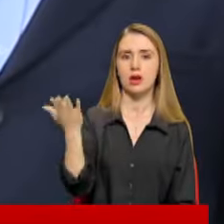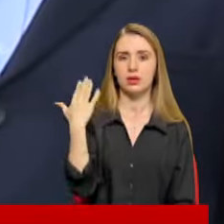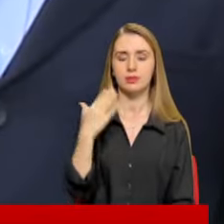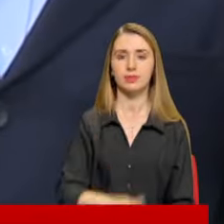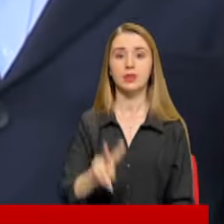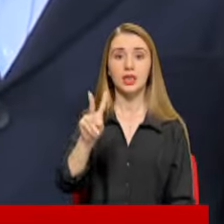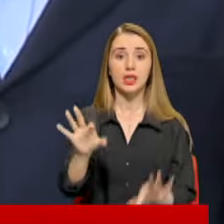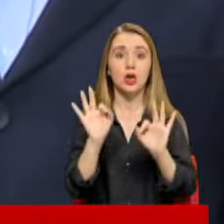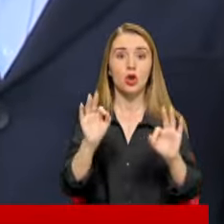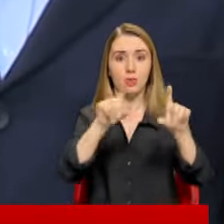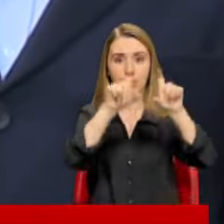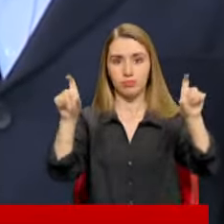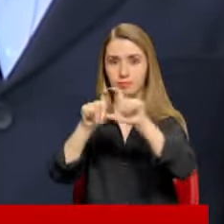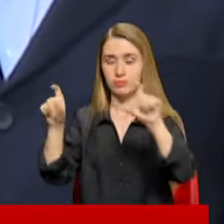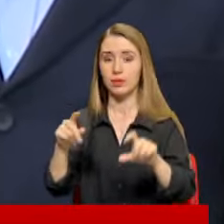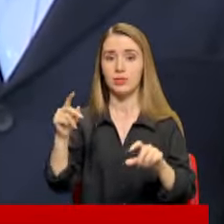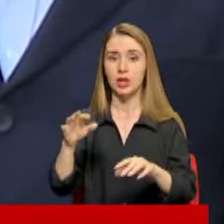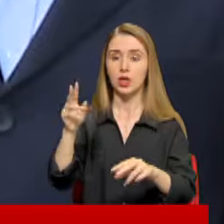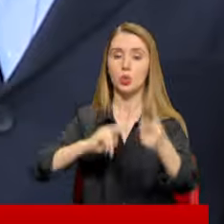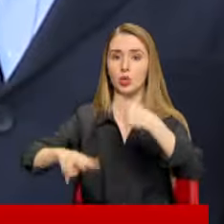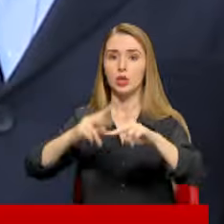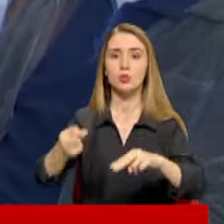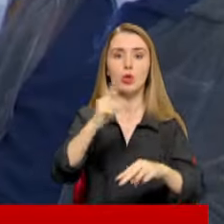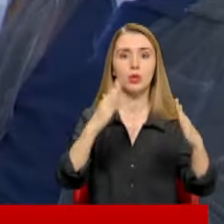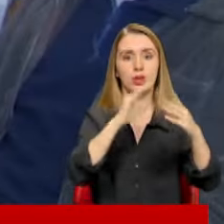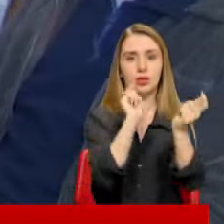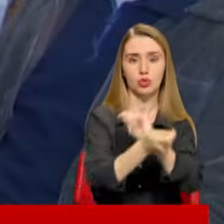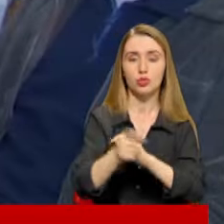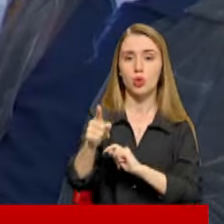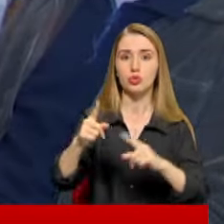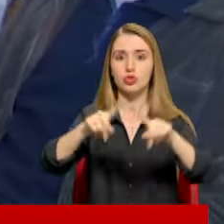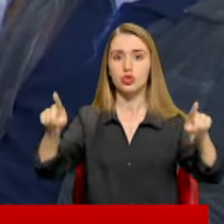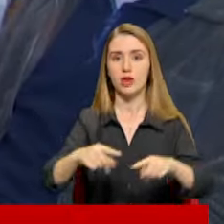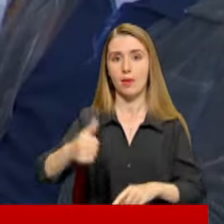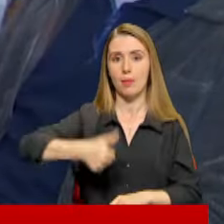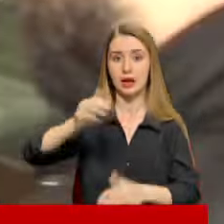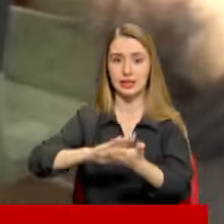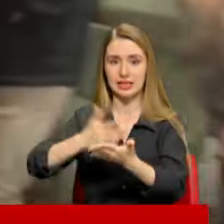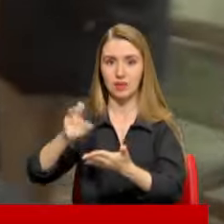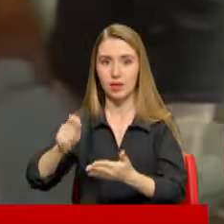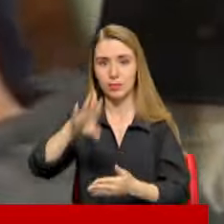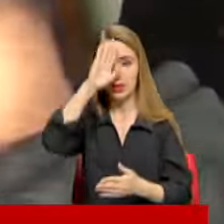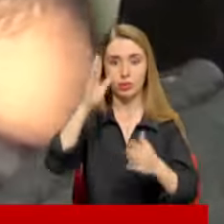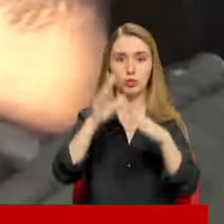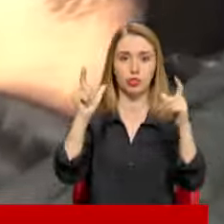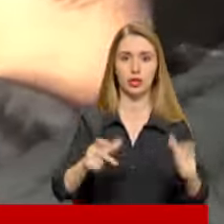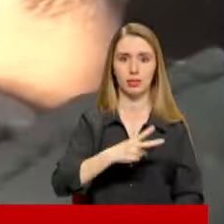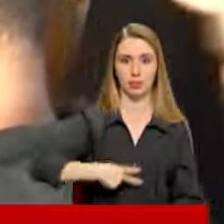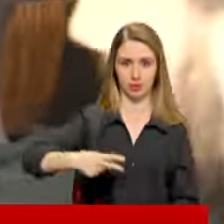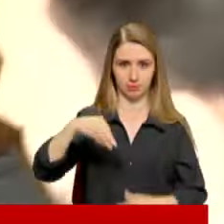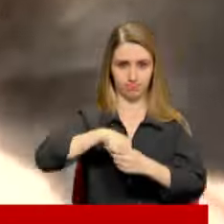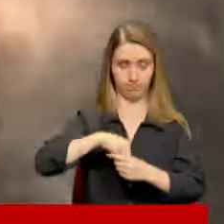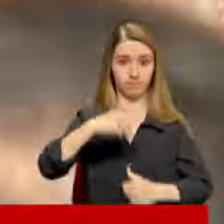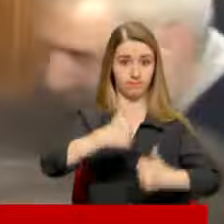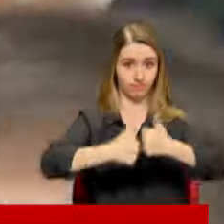iki önemli başlığımız olacak biri ulaşım diğeri kel kurumun çevre Bakanlığından istifa edip İstanbul Büyükşehir Belediyesi